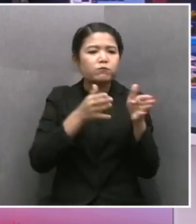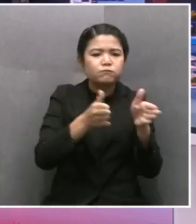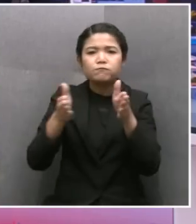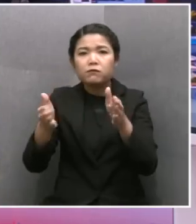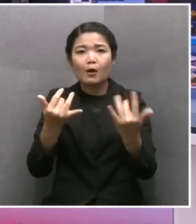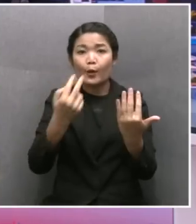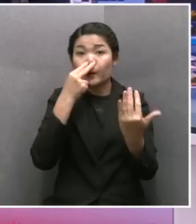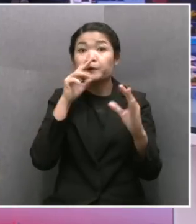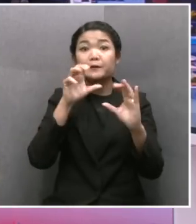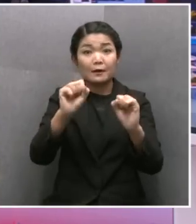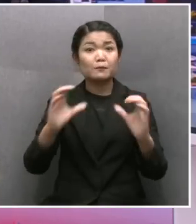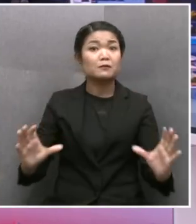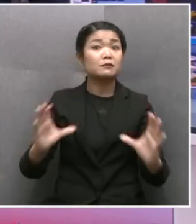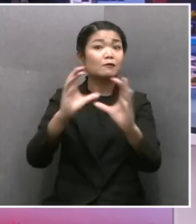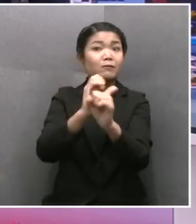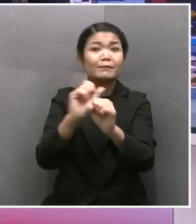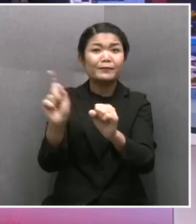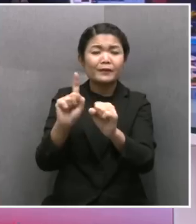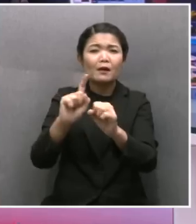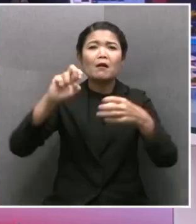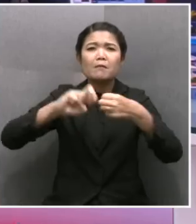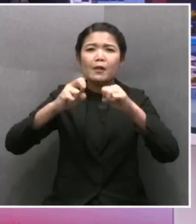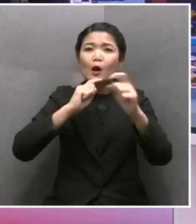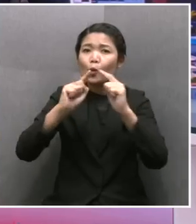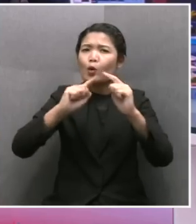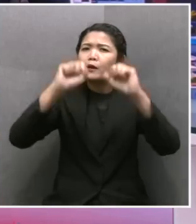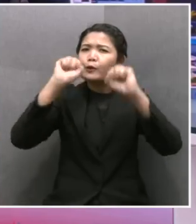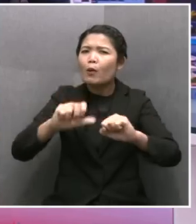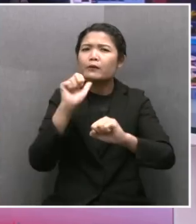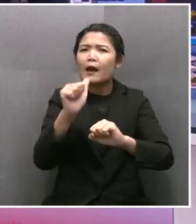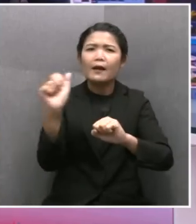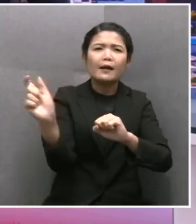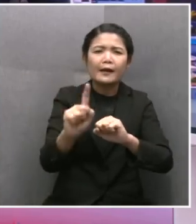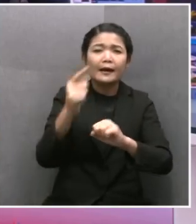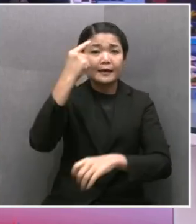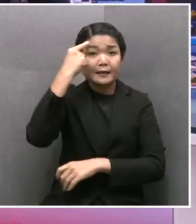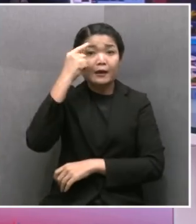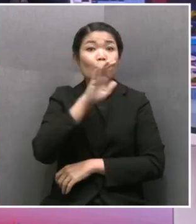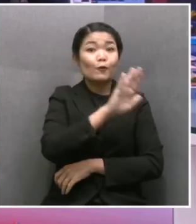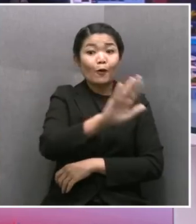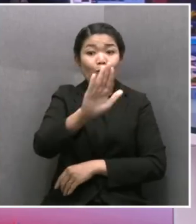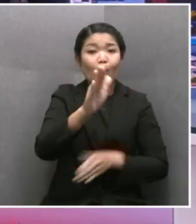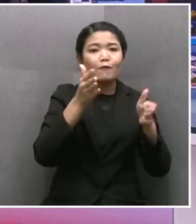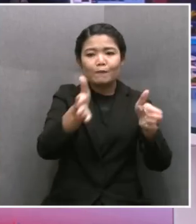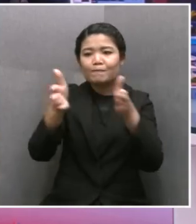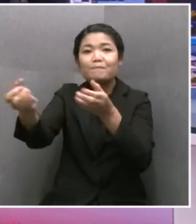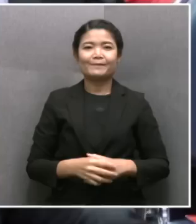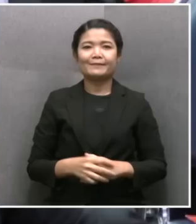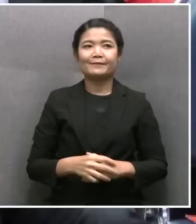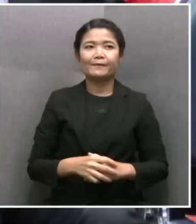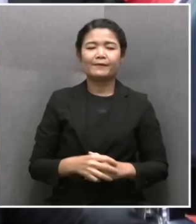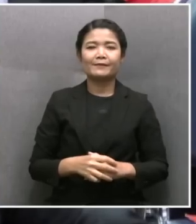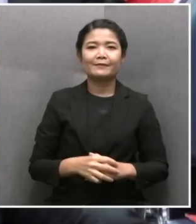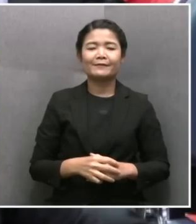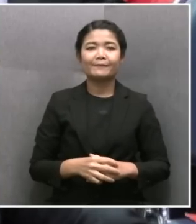รอติดตามกันอยู่นะคะว่าจะยุติปัญหานี้ลงอย่างไรค่ะซึ่งก็มีความเห็นจากหลายฝ่ายมาให้ได้ติดตามกันด้วย